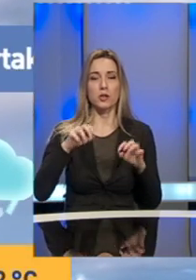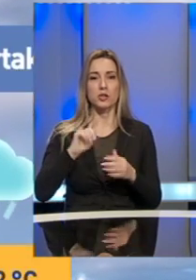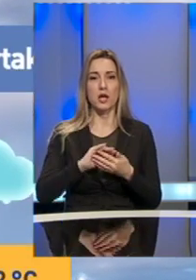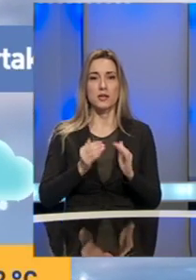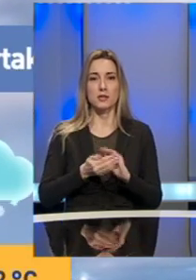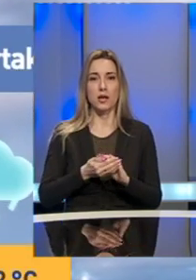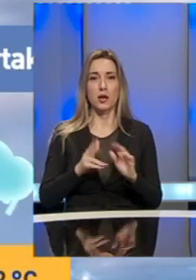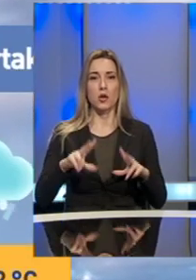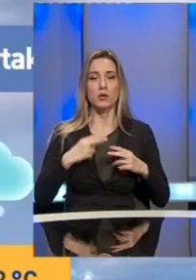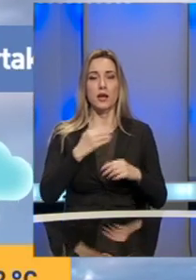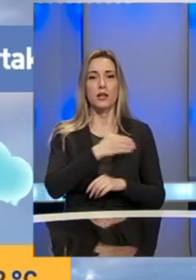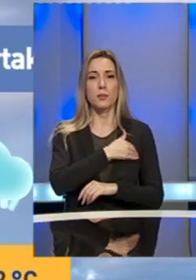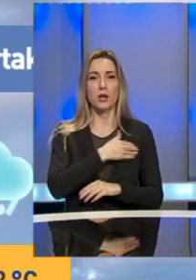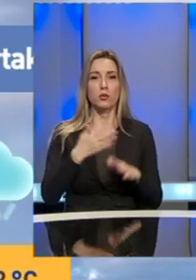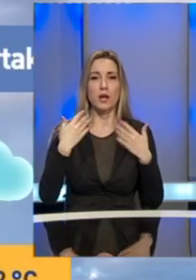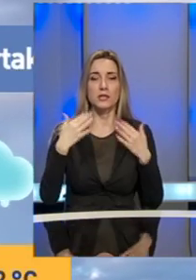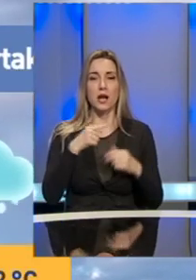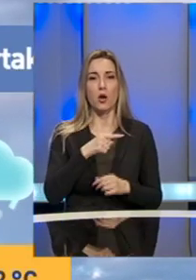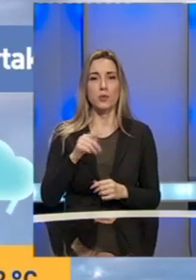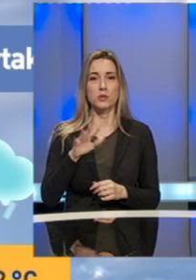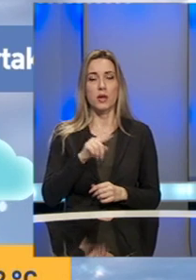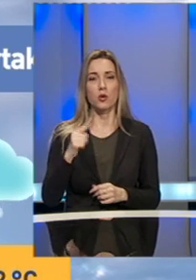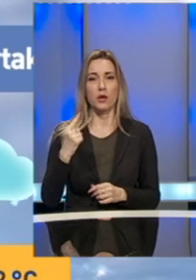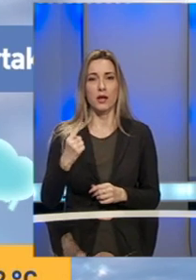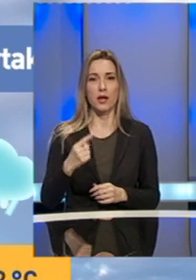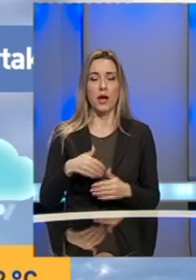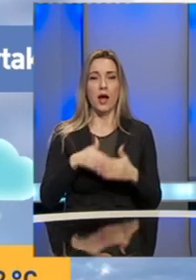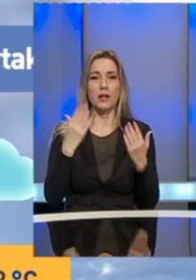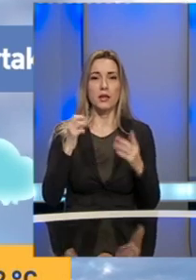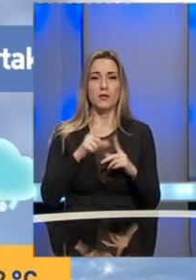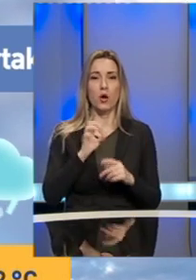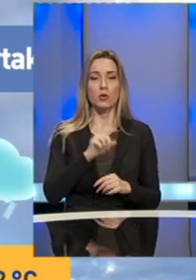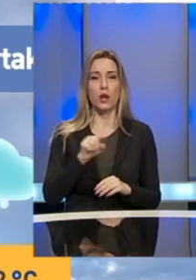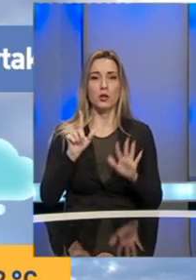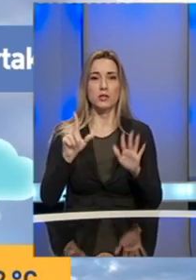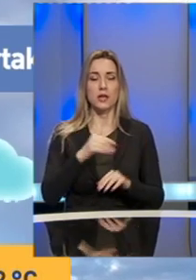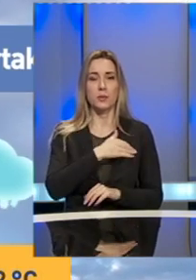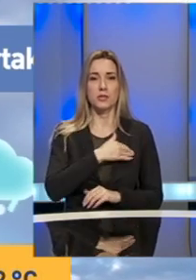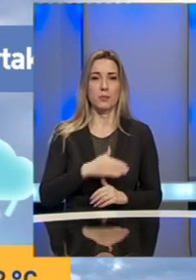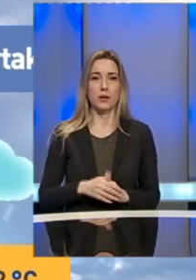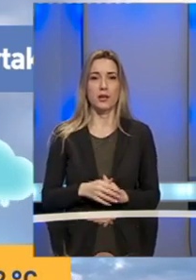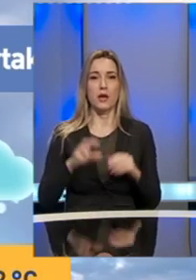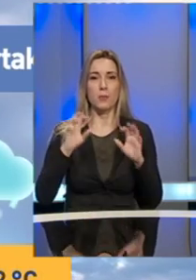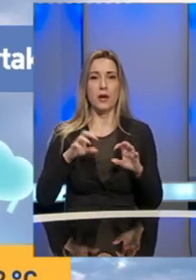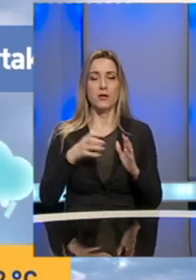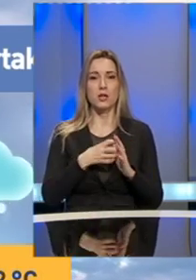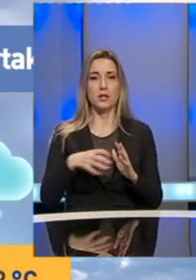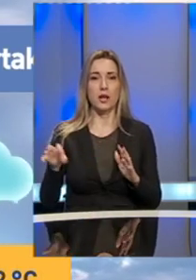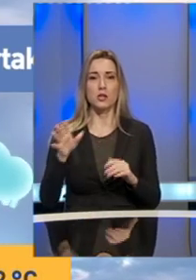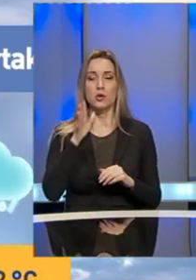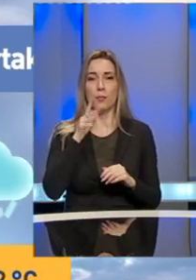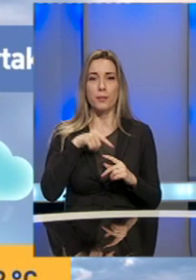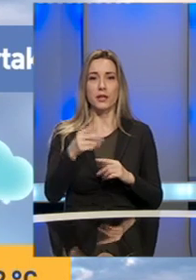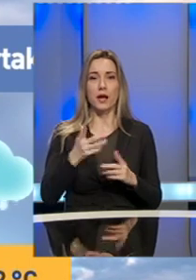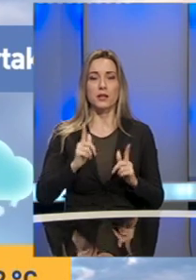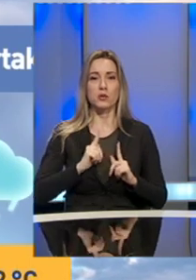snijeg. Jutarnja temperatura zraka od minus 5 do 1, a dnevna od 0 do 7 stepeni. Padavine će trajati do petka kada